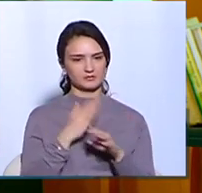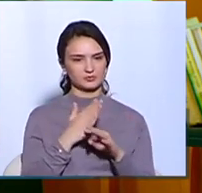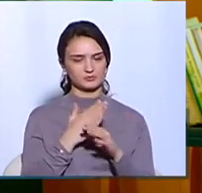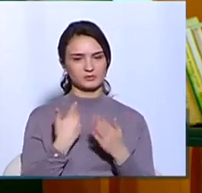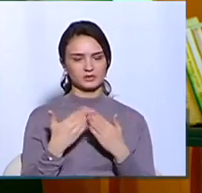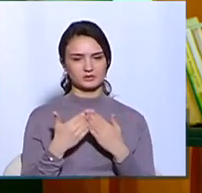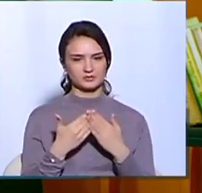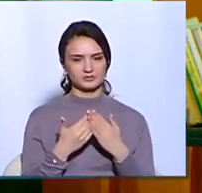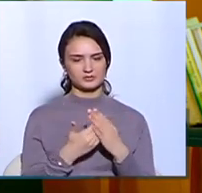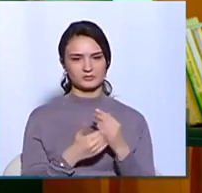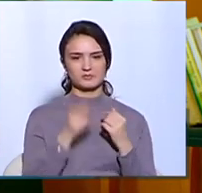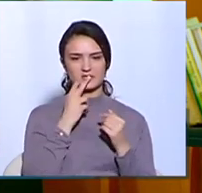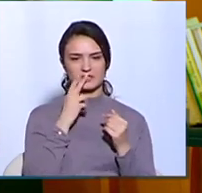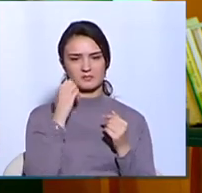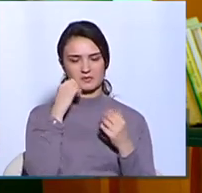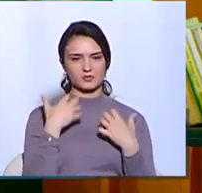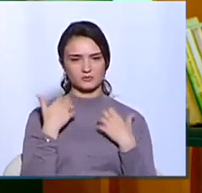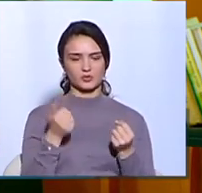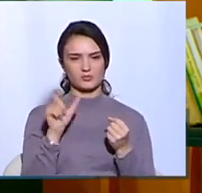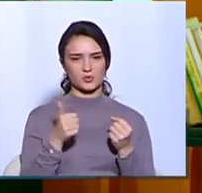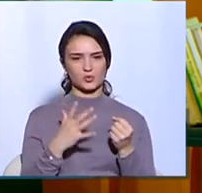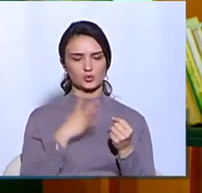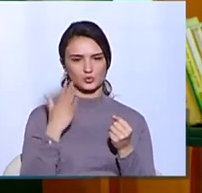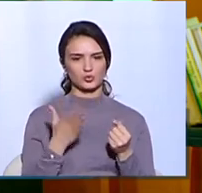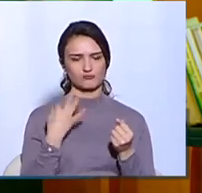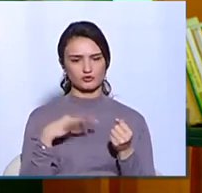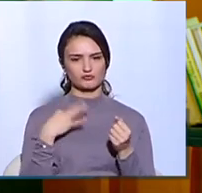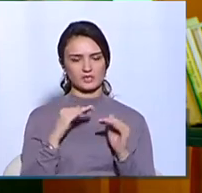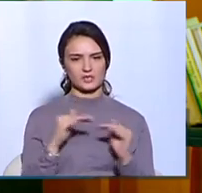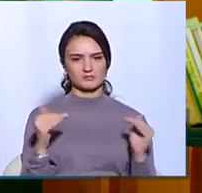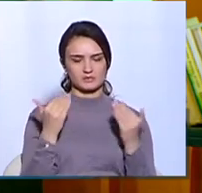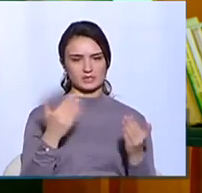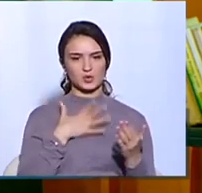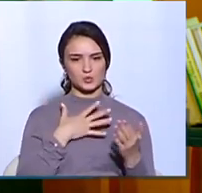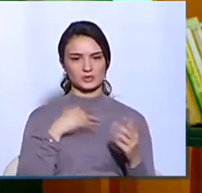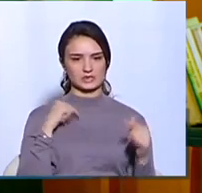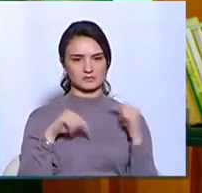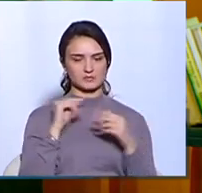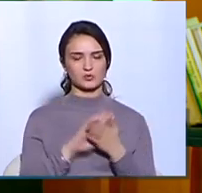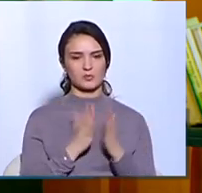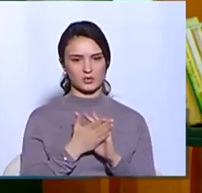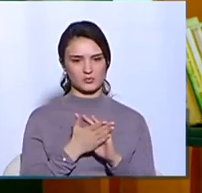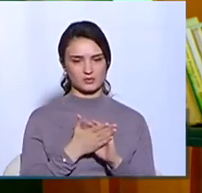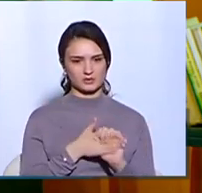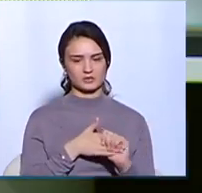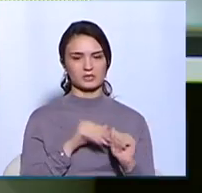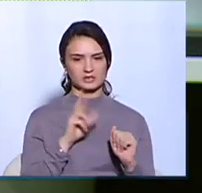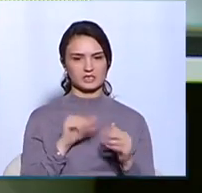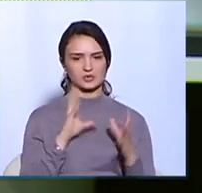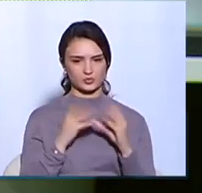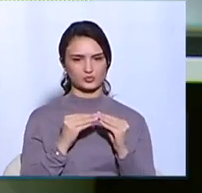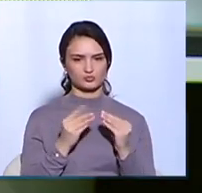დაკავშირებით, მაგალითად წეველი ბებიას ჯანმრთელობამ როგორ იქონია გავლენა შვილიშვილების სასუნთქი სისტემის მდგომარეობაზე და